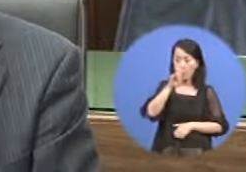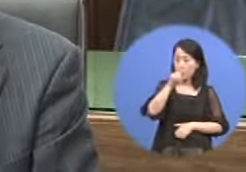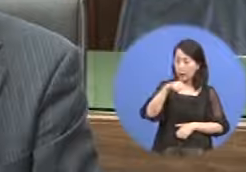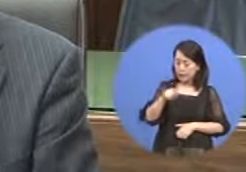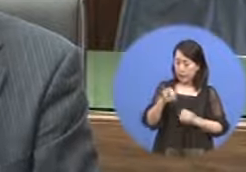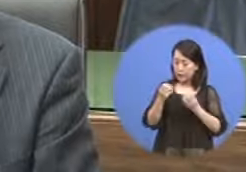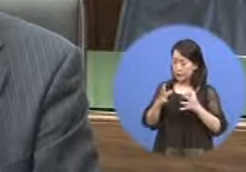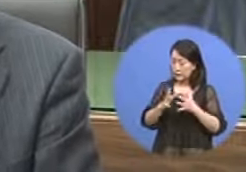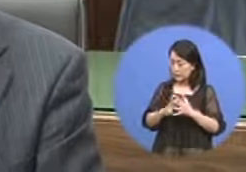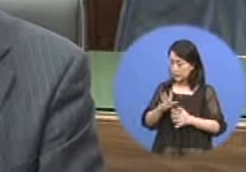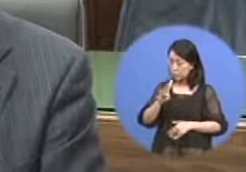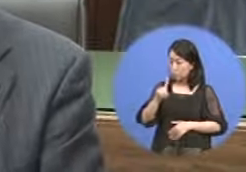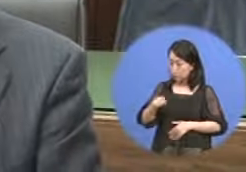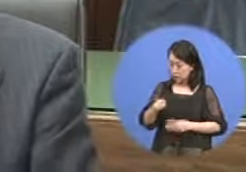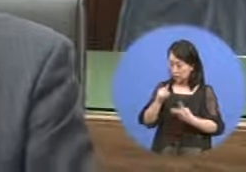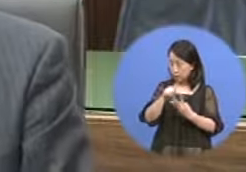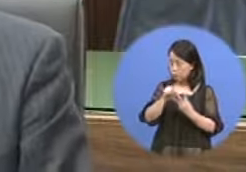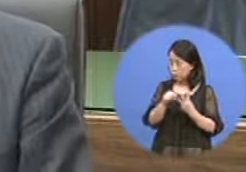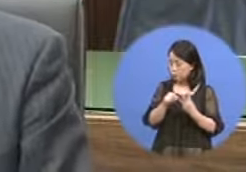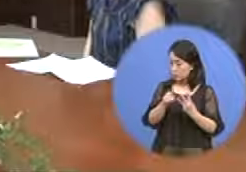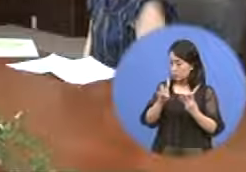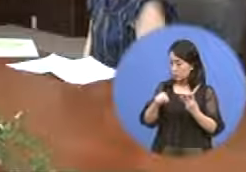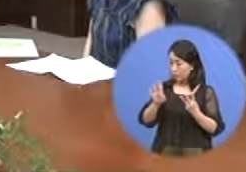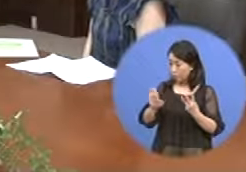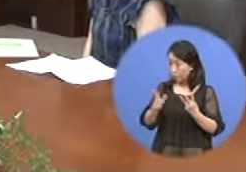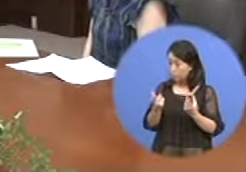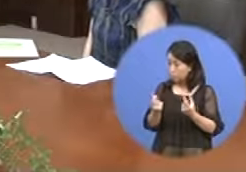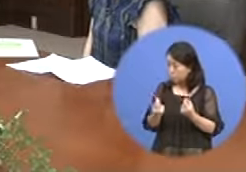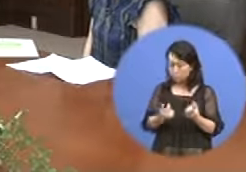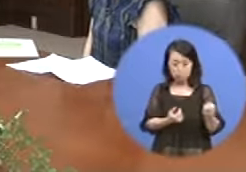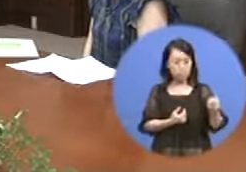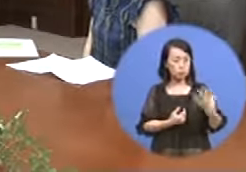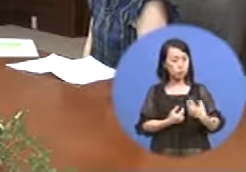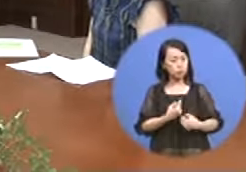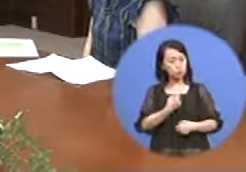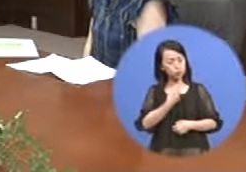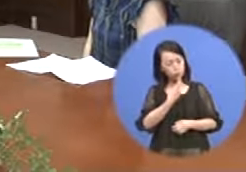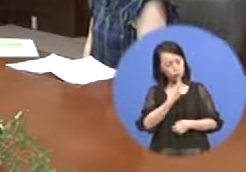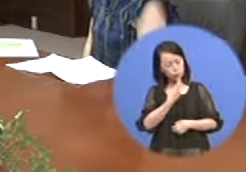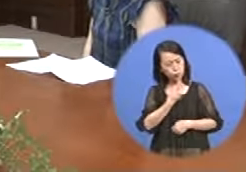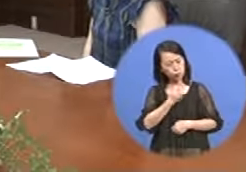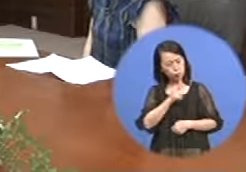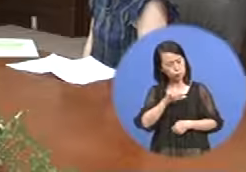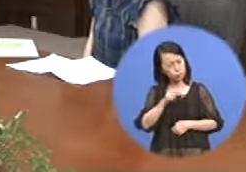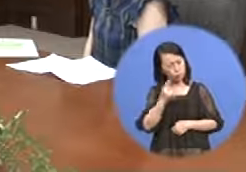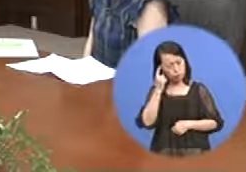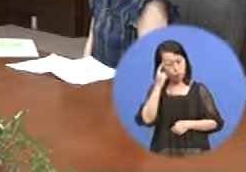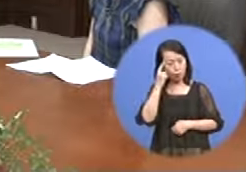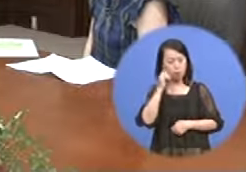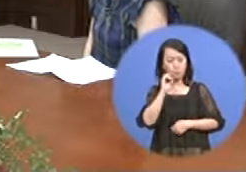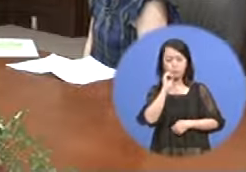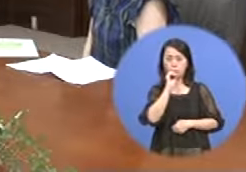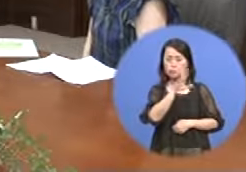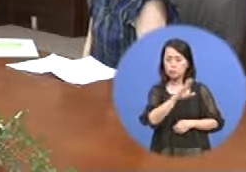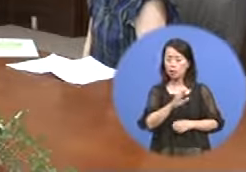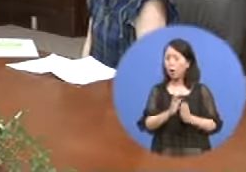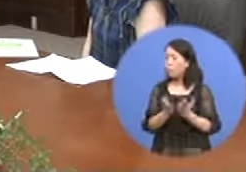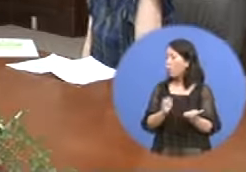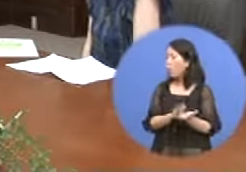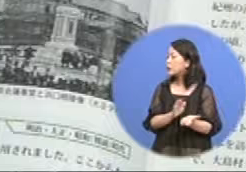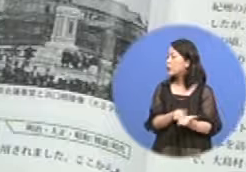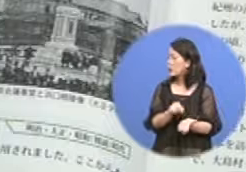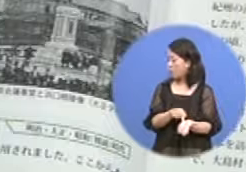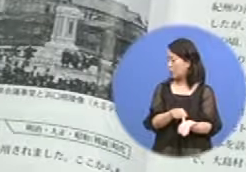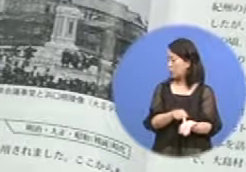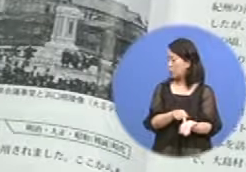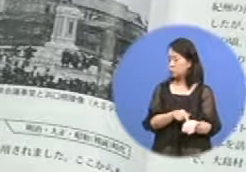県に分かれてたんですってねって言うんですよ、 はい、 それでそうか違うと思うけどなとかなんか言ったらちゃんとここへ書いてあるよと言